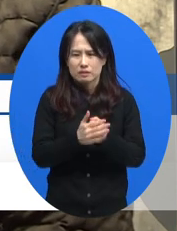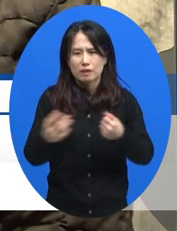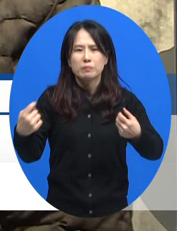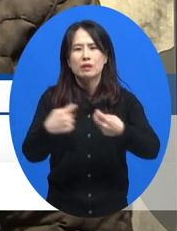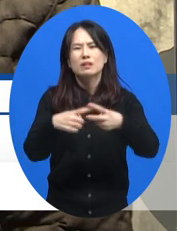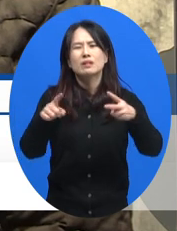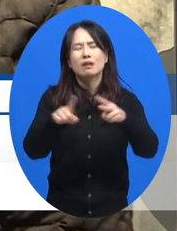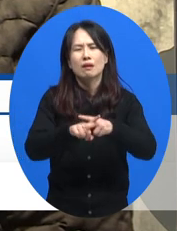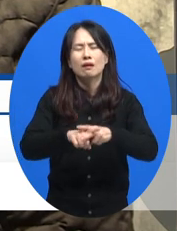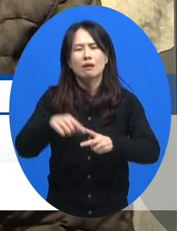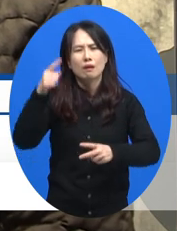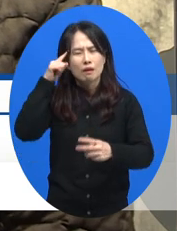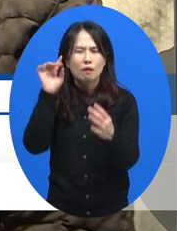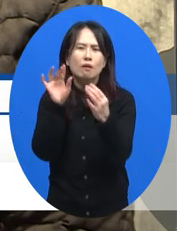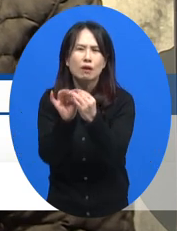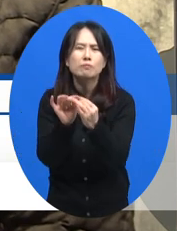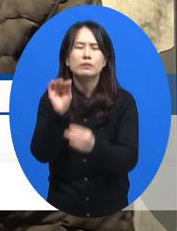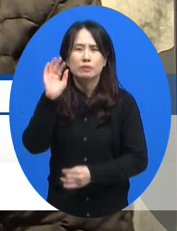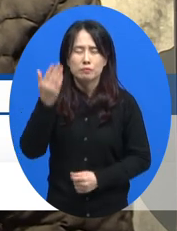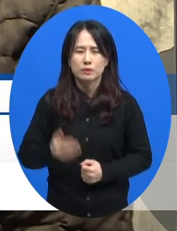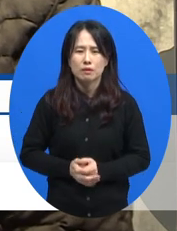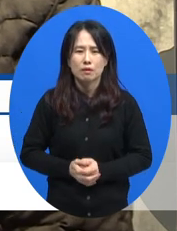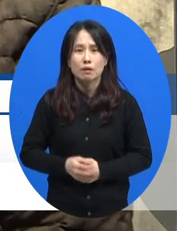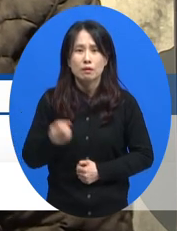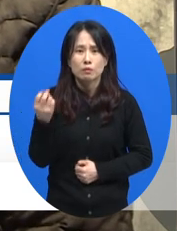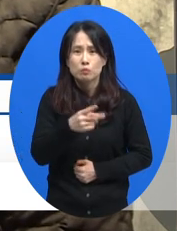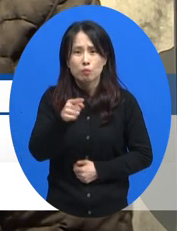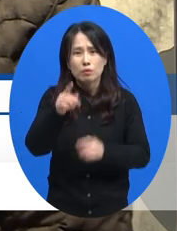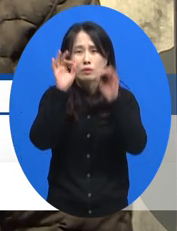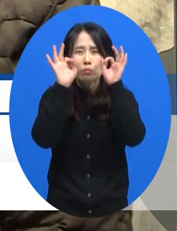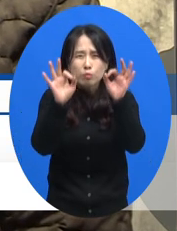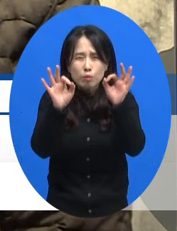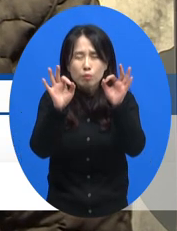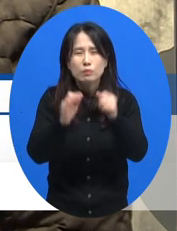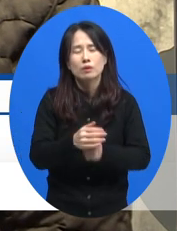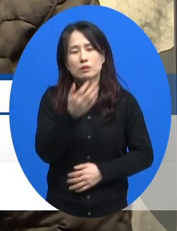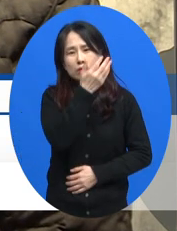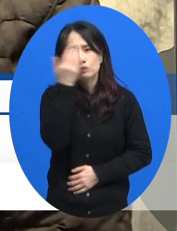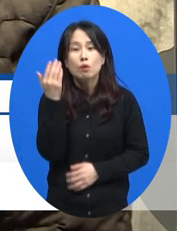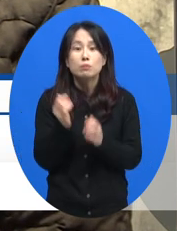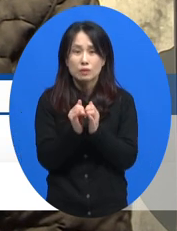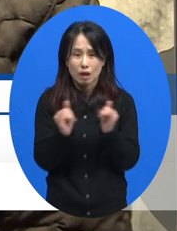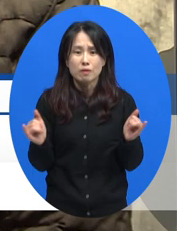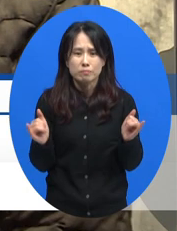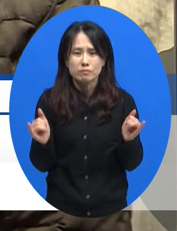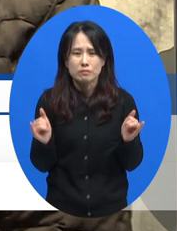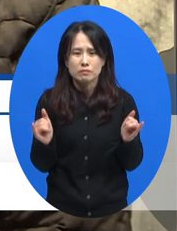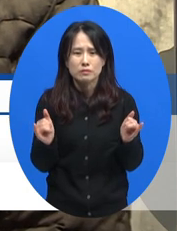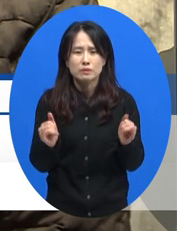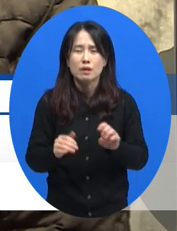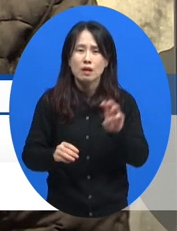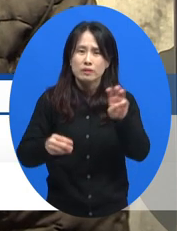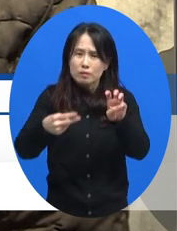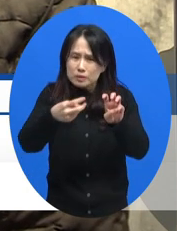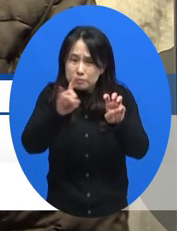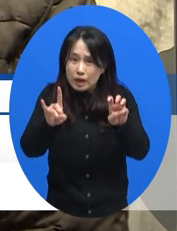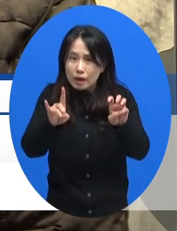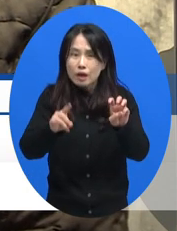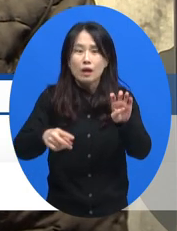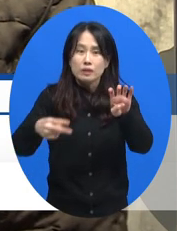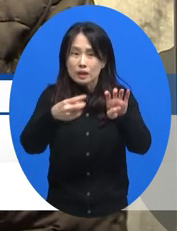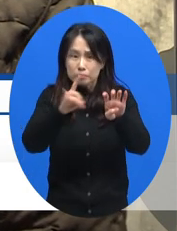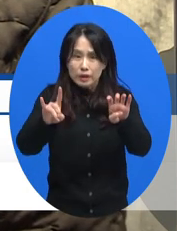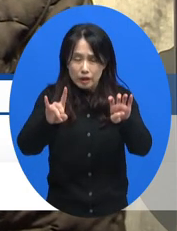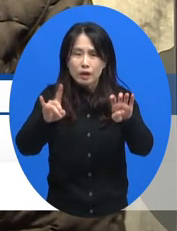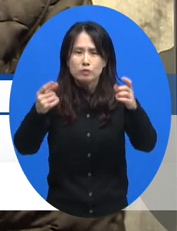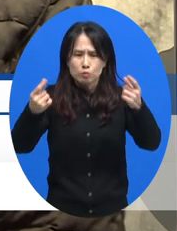이해가 더 많이 됐고, 또 하나는 이거 보면서 젊은 세대들 30대 물론